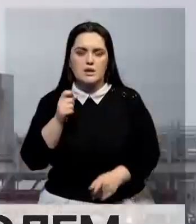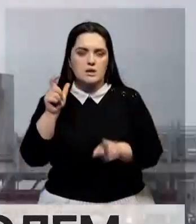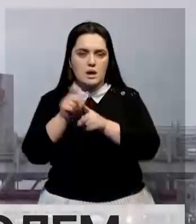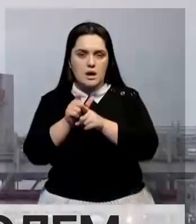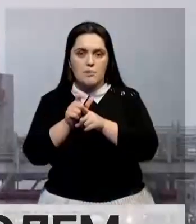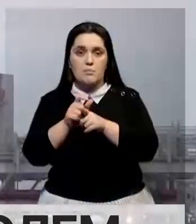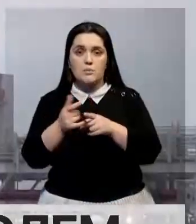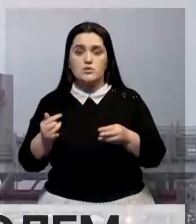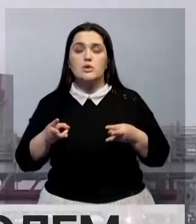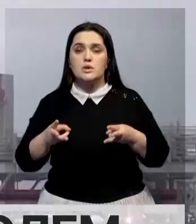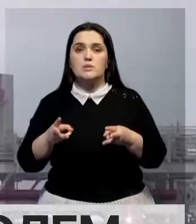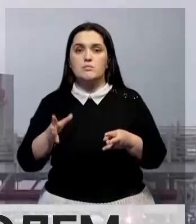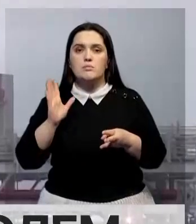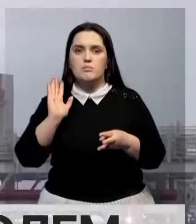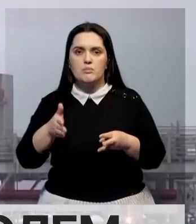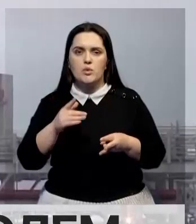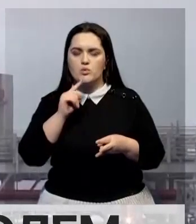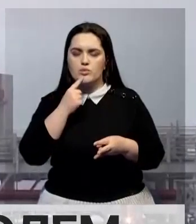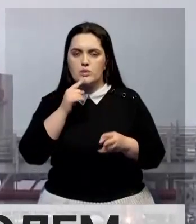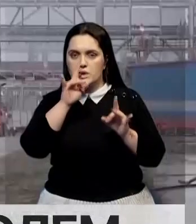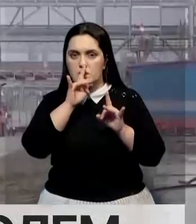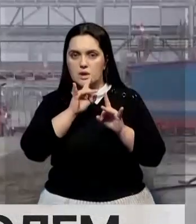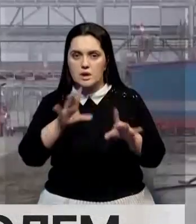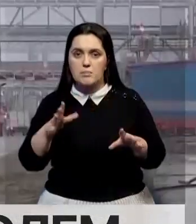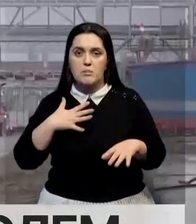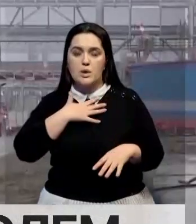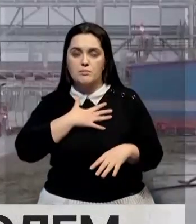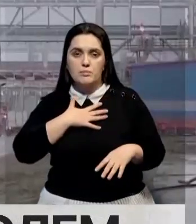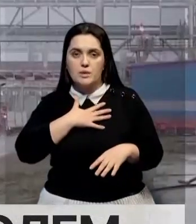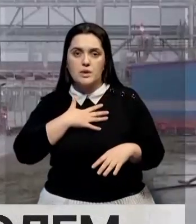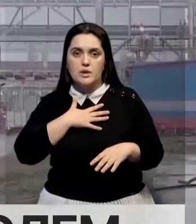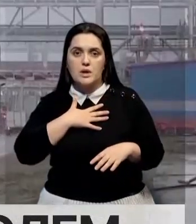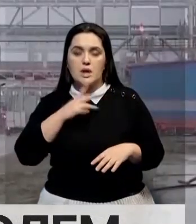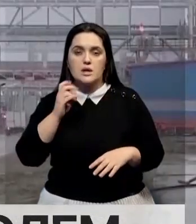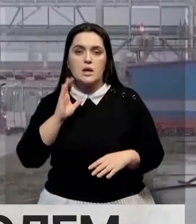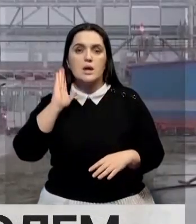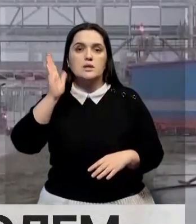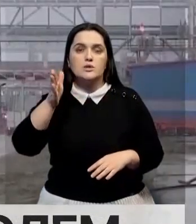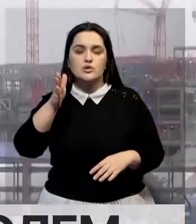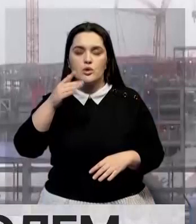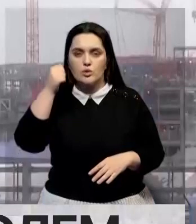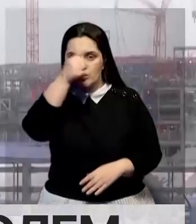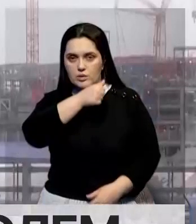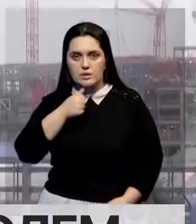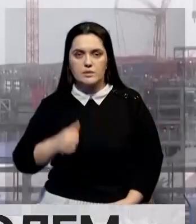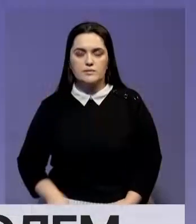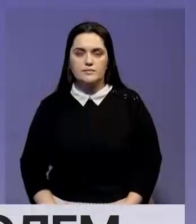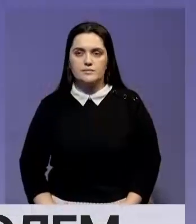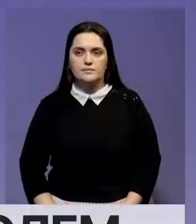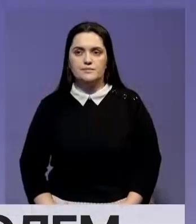текущий отопительный сезон пройдет без трудностей. А беспокоиться нужно уже насчет следующего года.